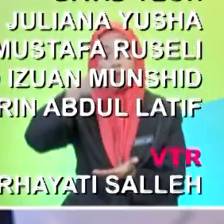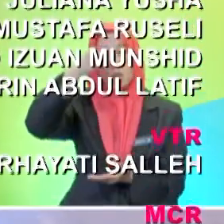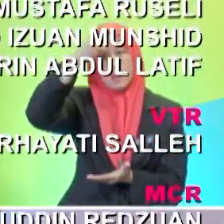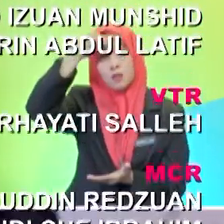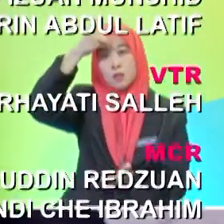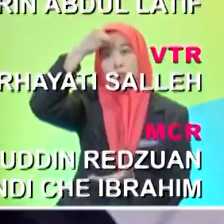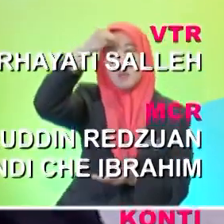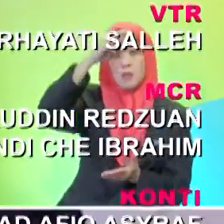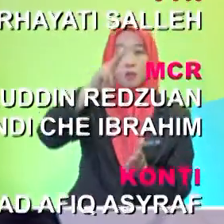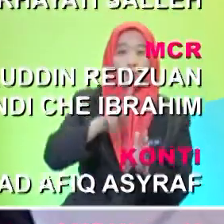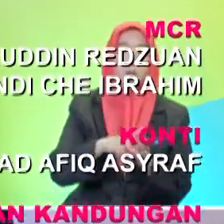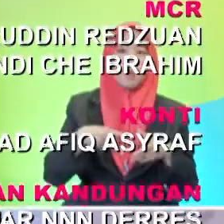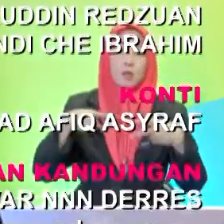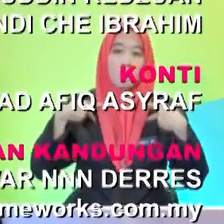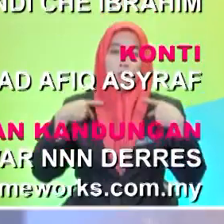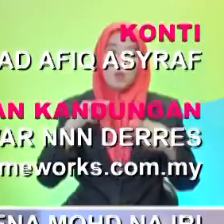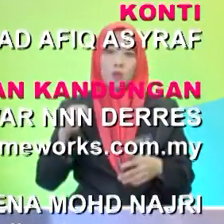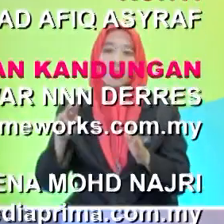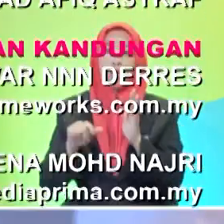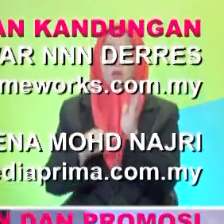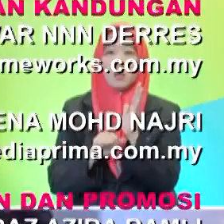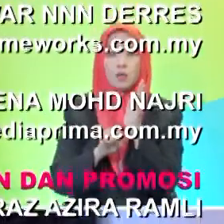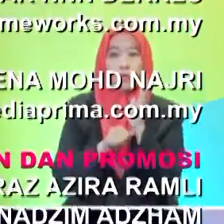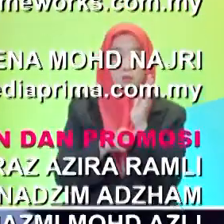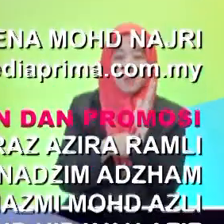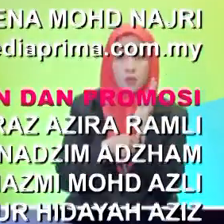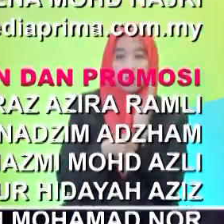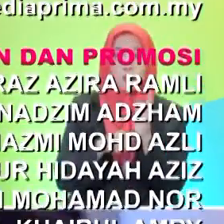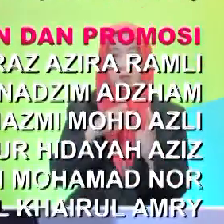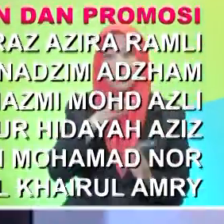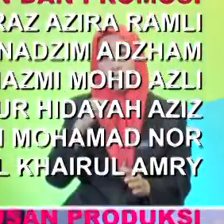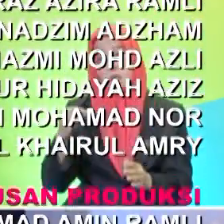belajar keperluan asas dan